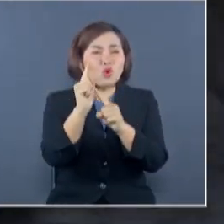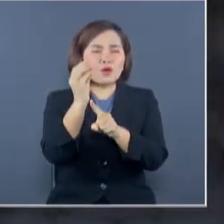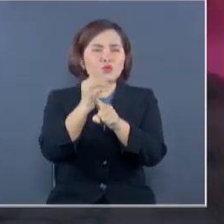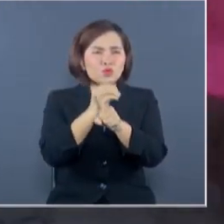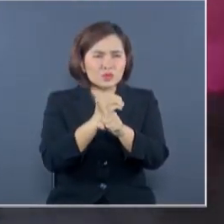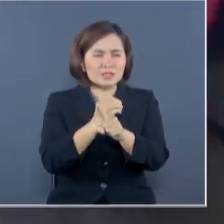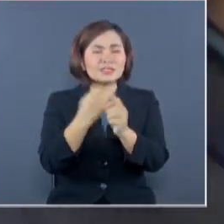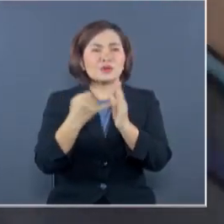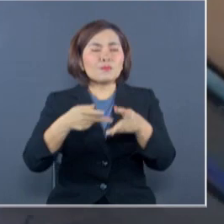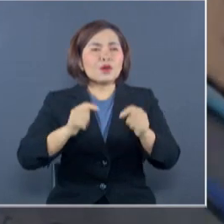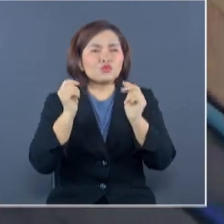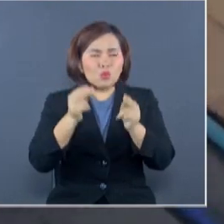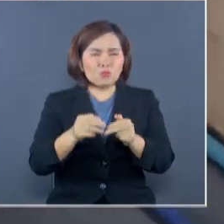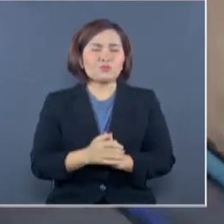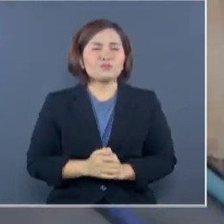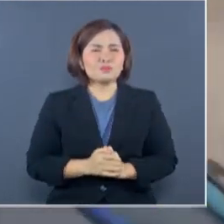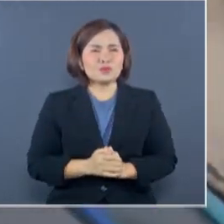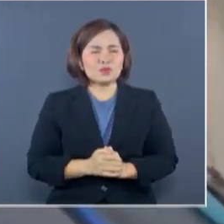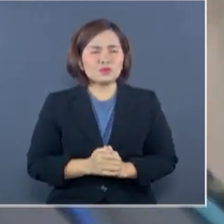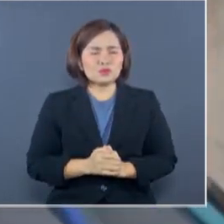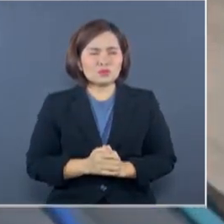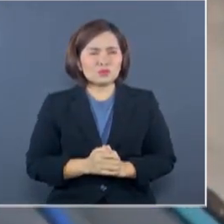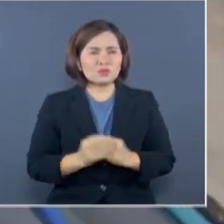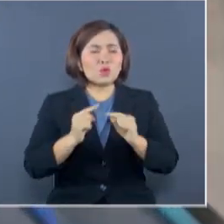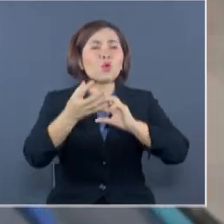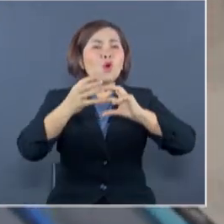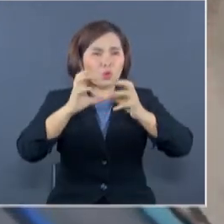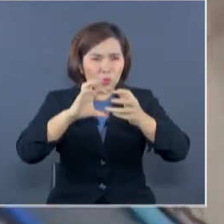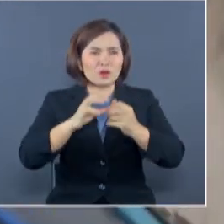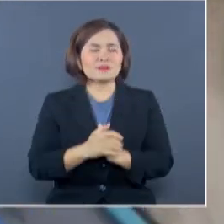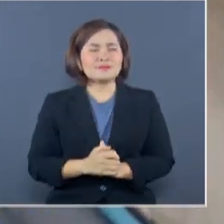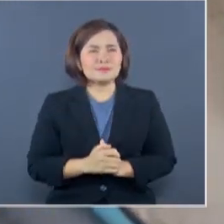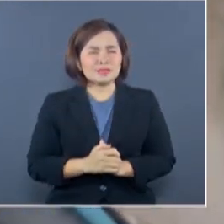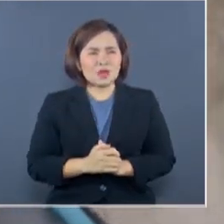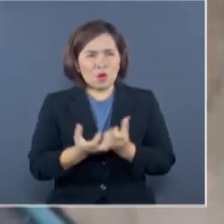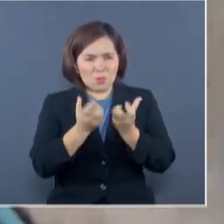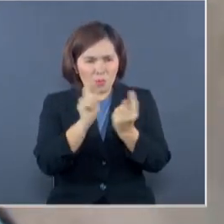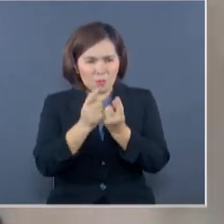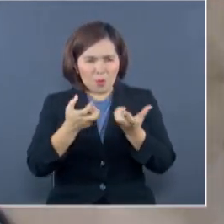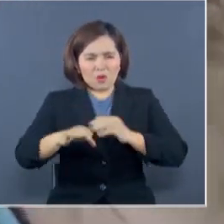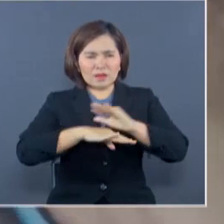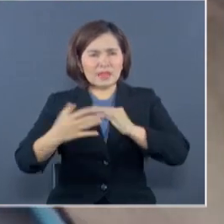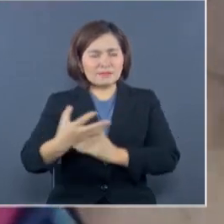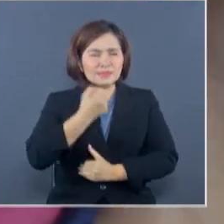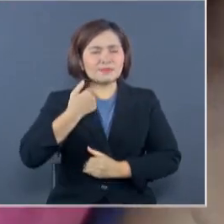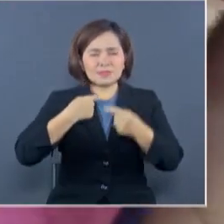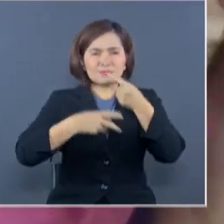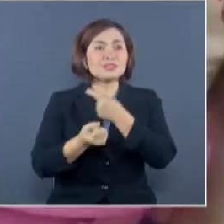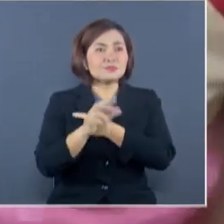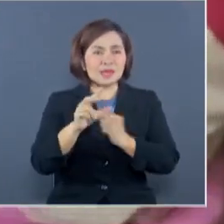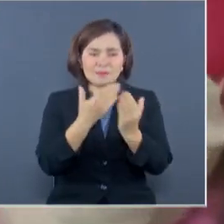านีและตอนไปโอ้กำลังผลิตเลยอ่ะคุณผู้ชมฮะก็ยึดของกลางได้ทั้งหมด13รายการด้วยกันนะครับมูลค่